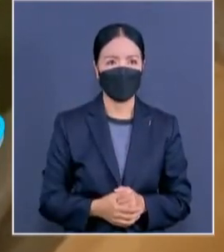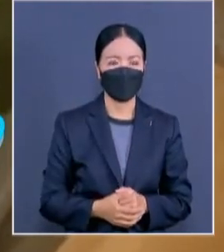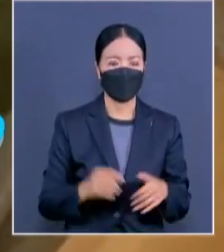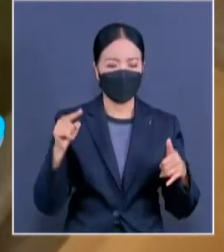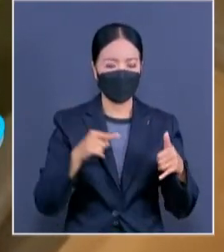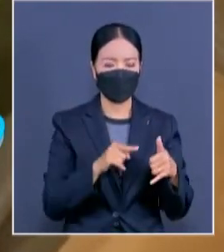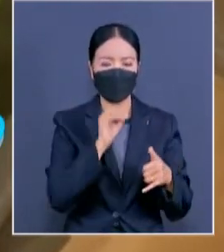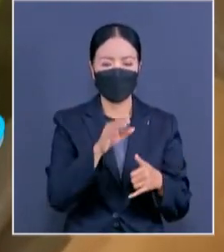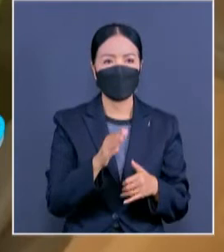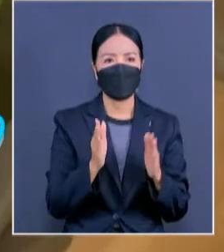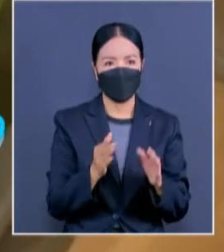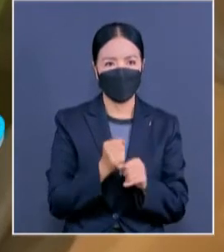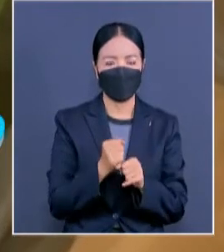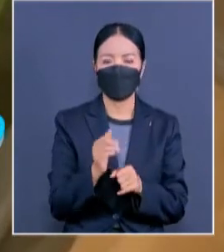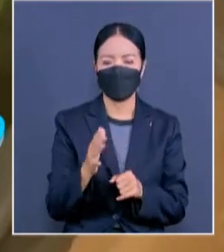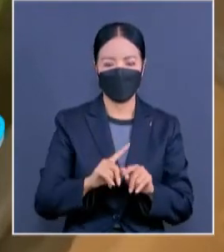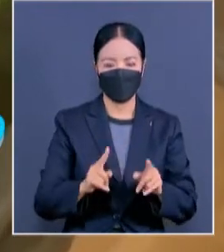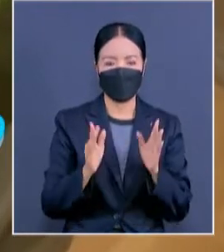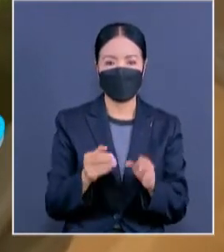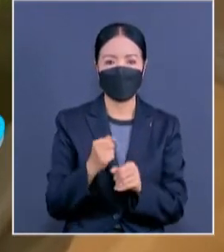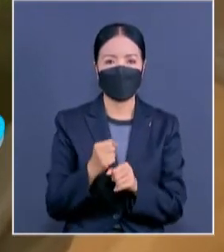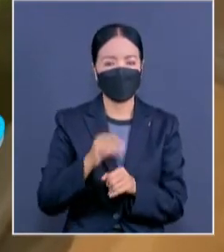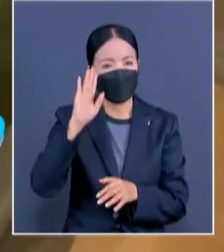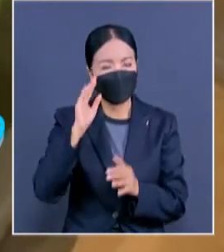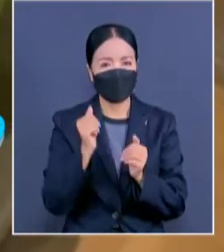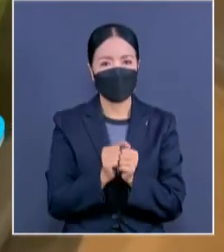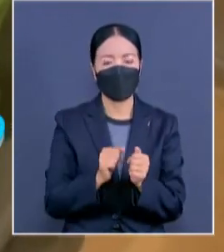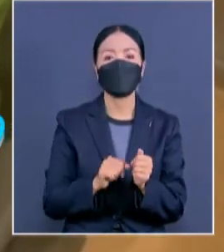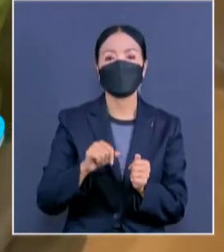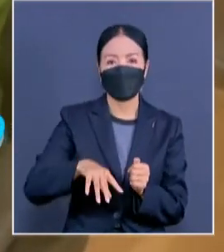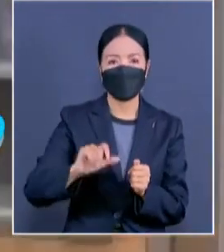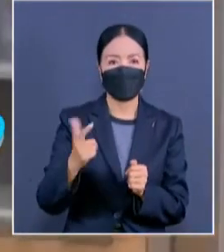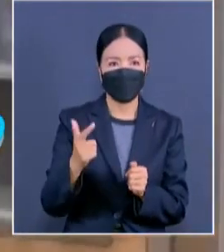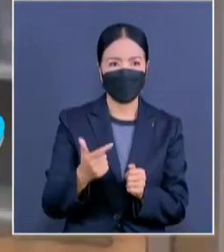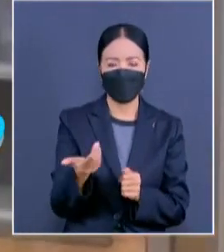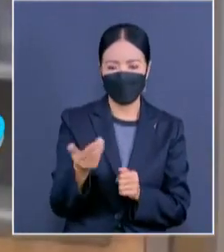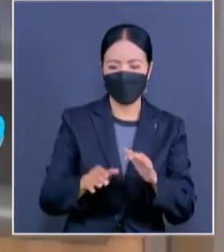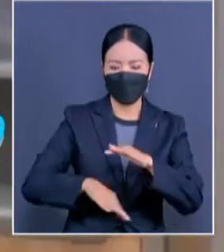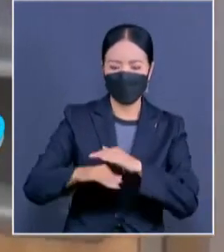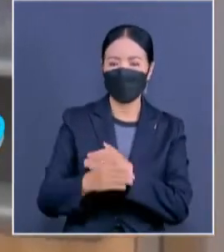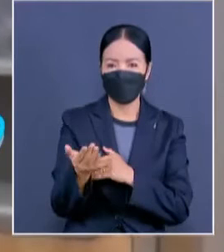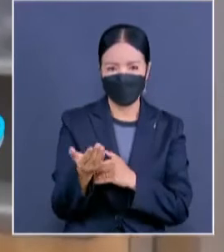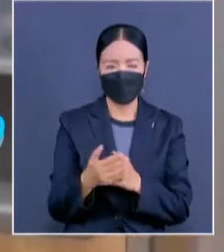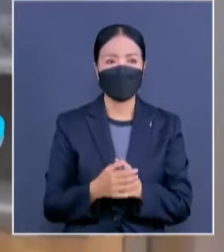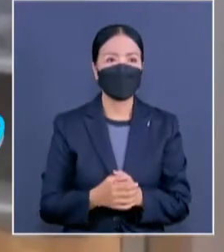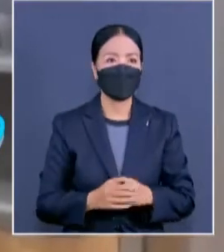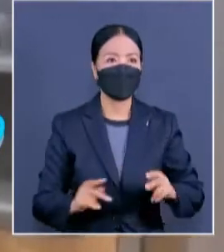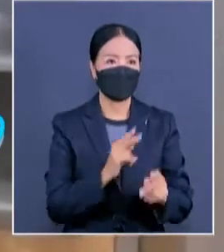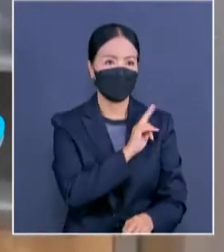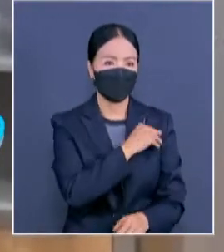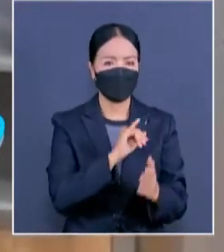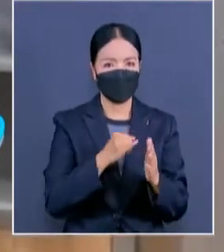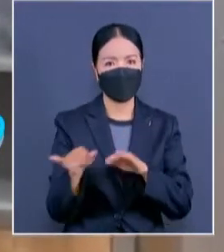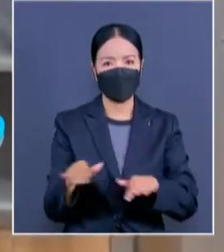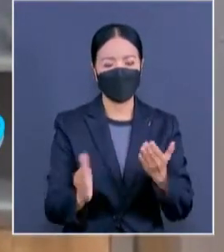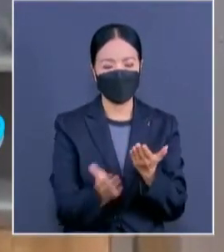จ้าหน้าที่โดยตรงก็ตามแต่เบื้องต้นทางพนักงานสอบสวนสภ.เมืองอ่างทองเนี่ยได้ติดต่อขอหลักฐานเข้ามาซึ่งทางสาธารณสุขจังหวัดก็เตรียมเอา